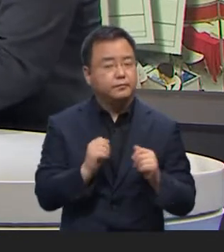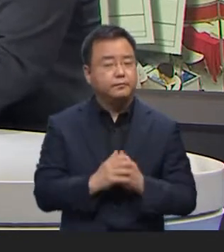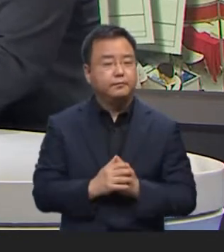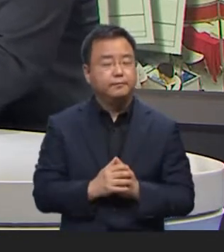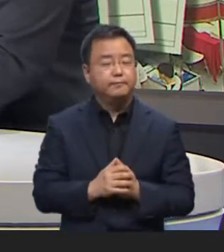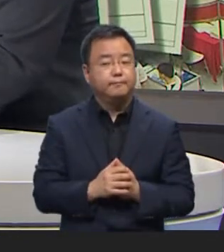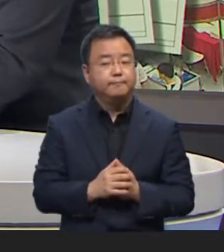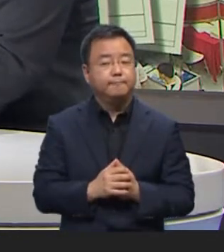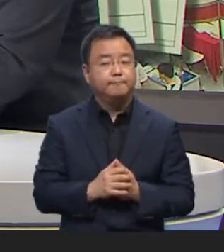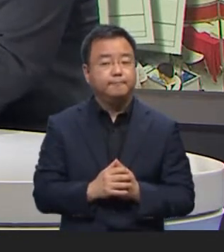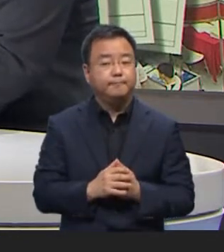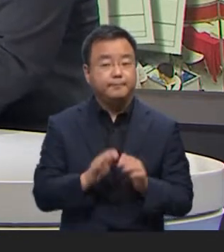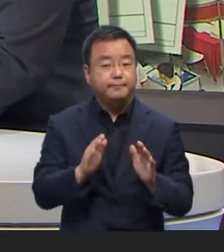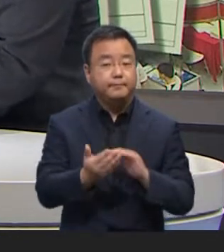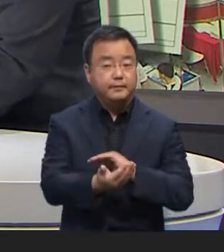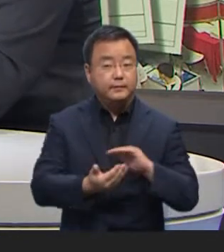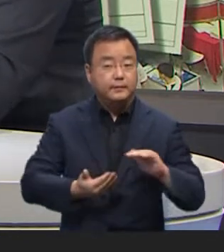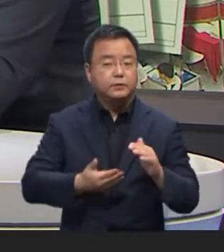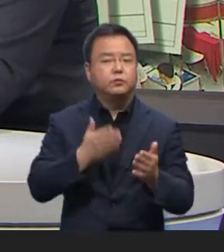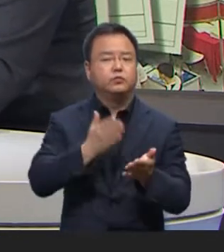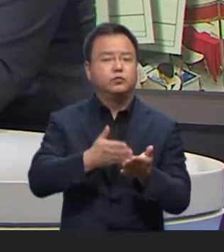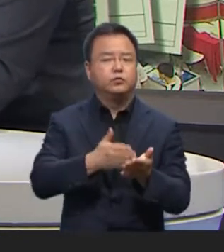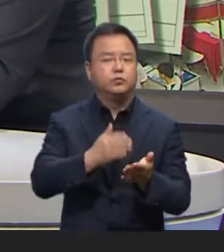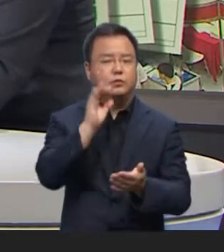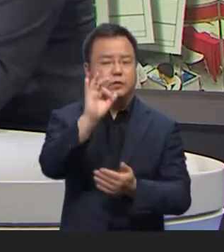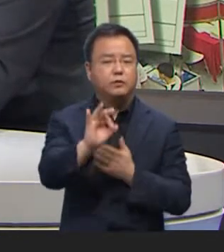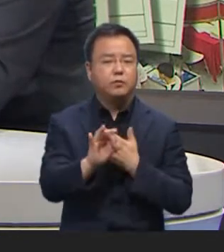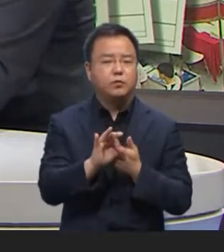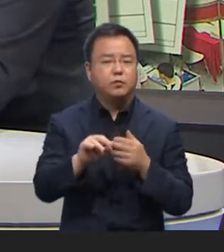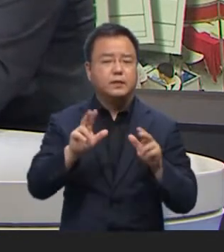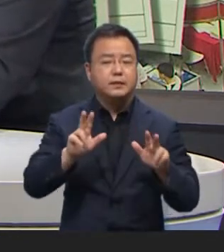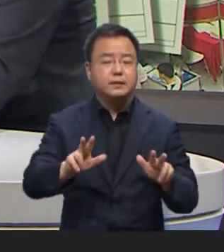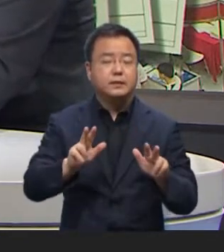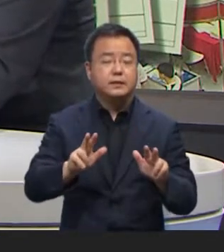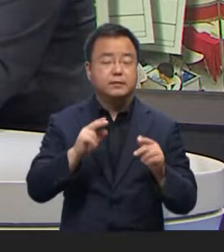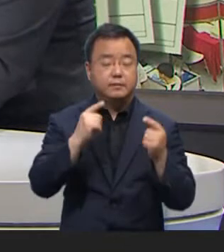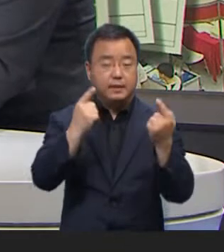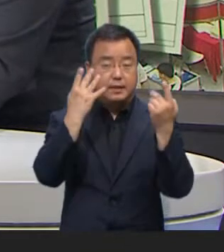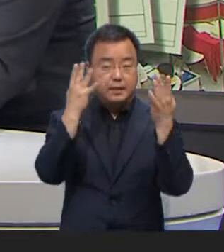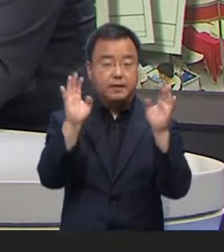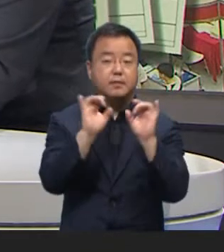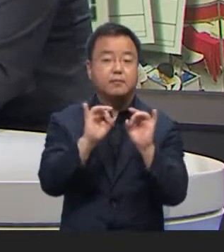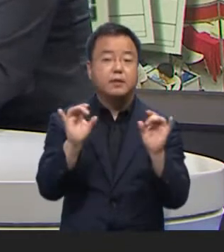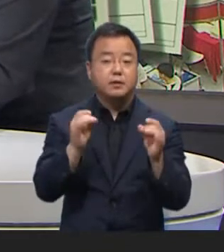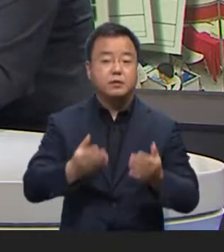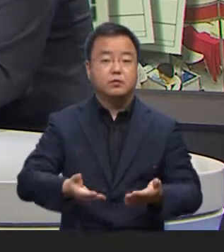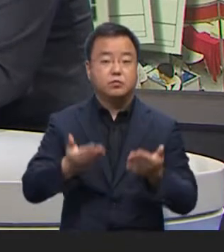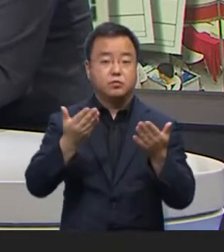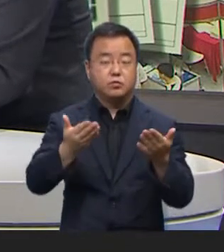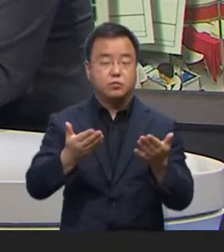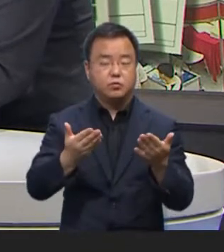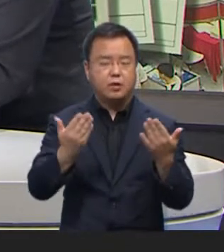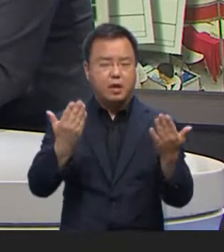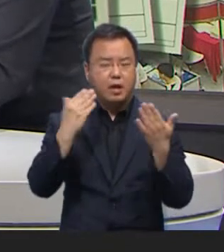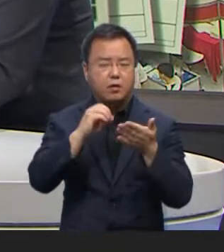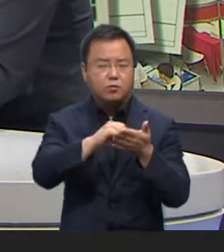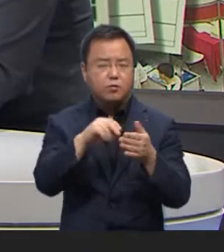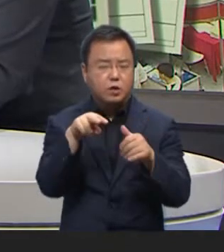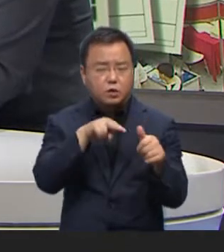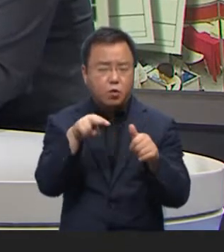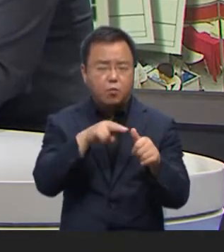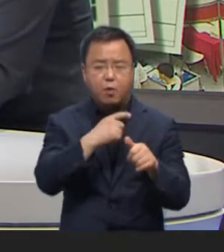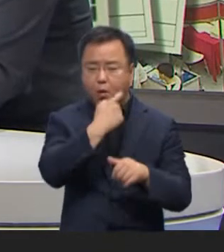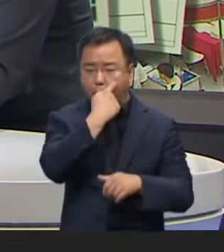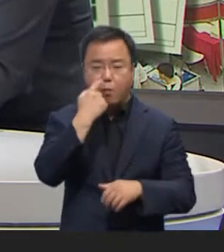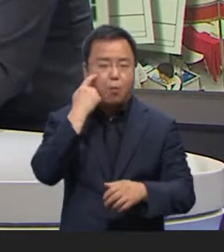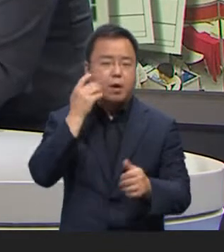오시죠 어 앞선 리포트를 보면 말이죠 이제 지금 대학들 마다 제공하는 입시정보 부터 좀 확인을 해라 이렇게 좀 얘기를